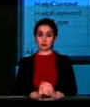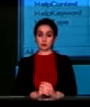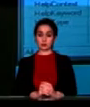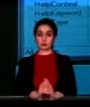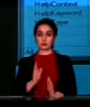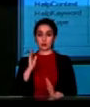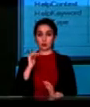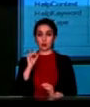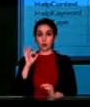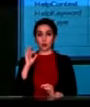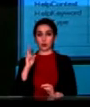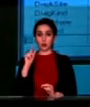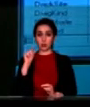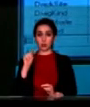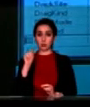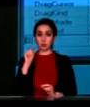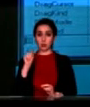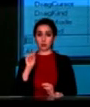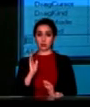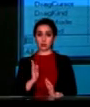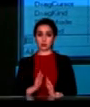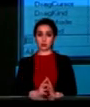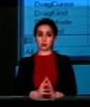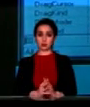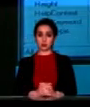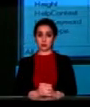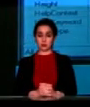va OK tugmasi bosiladi.